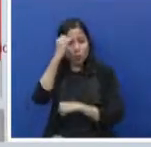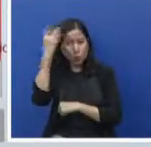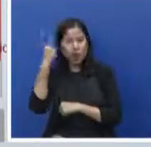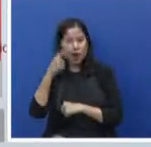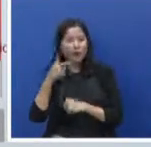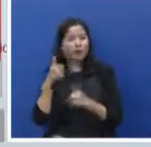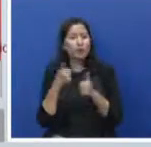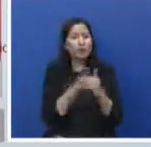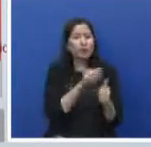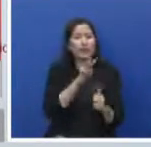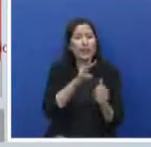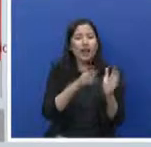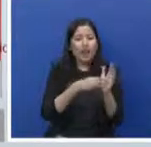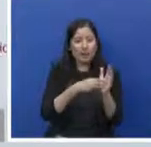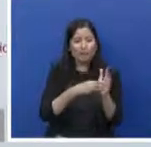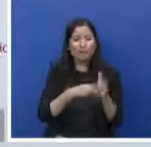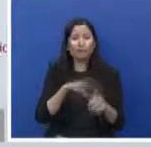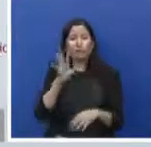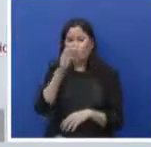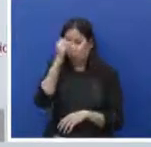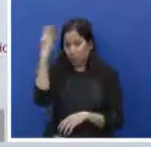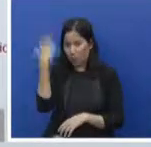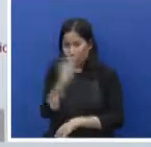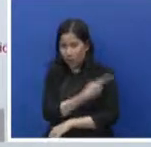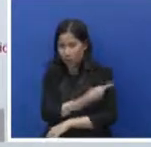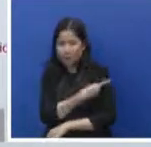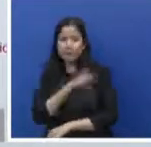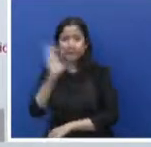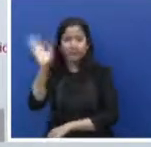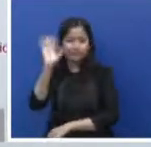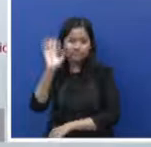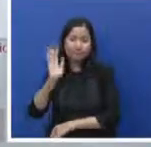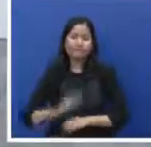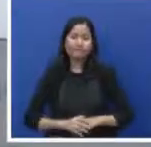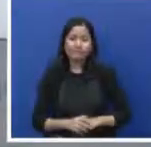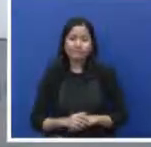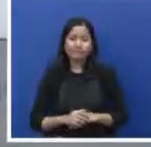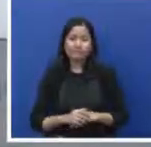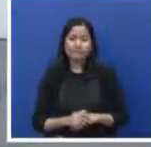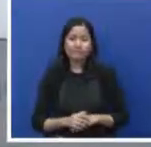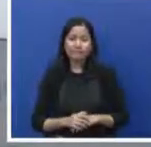laksanakan 3M dan juga jangan lupa vaksinasi. Sampai jumpa.